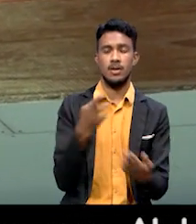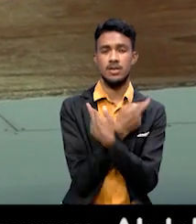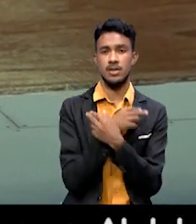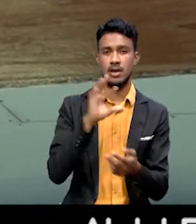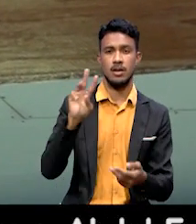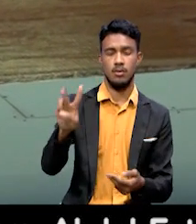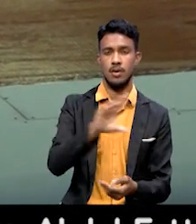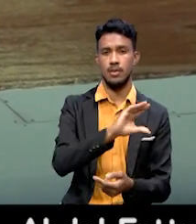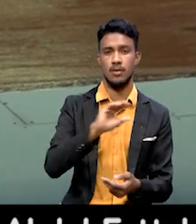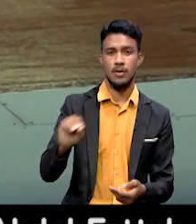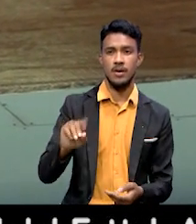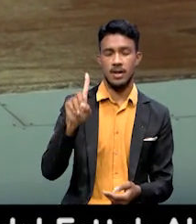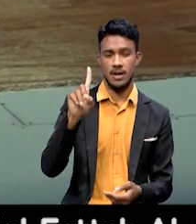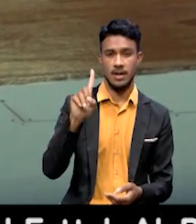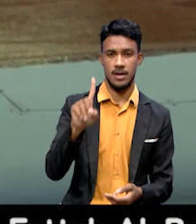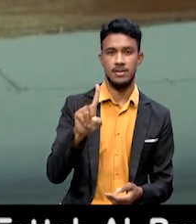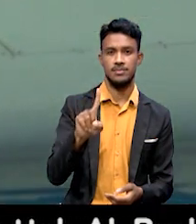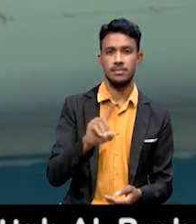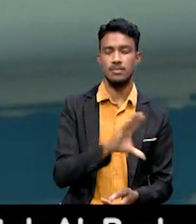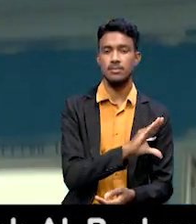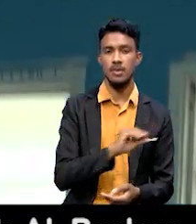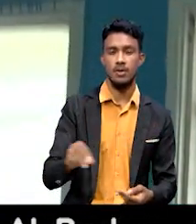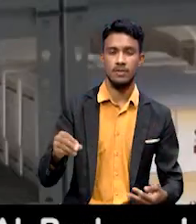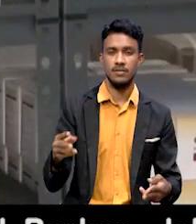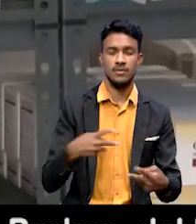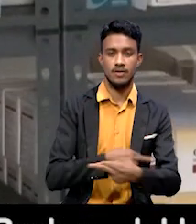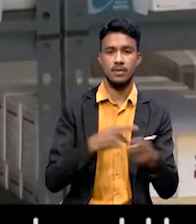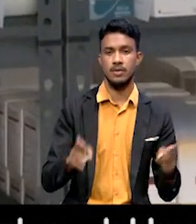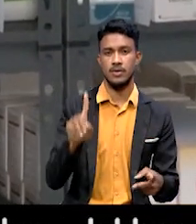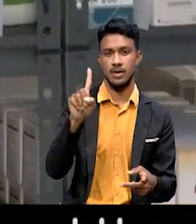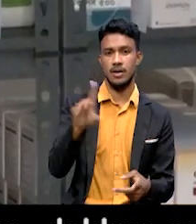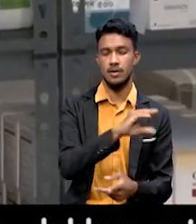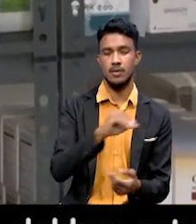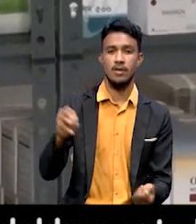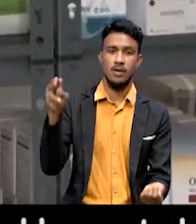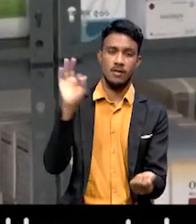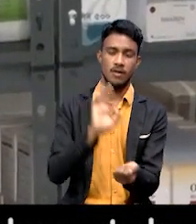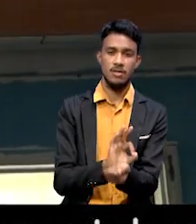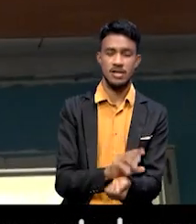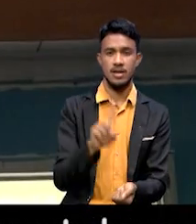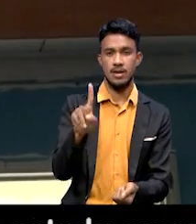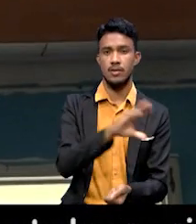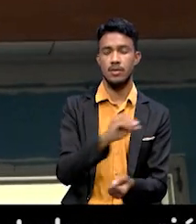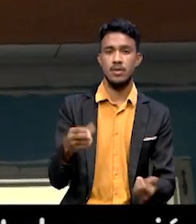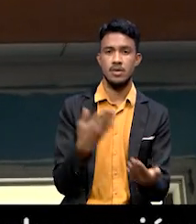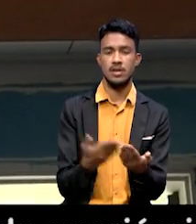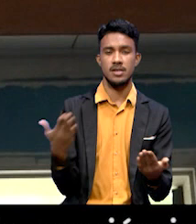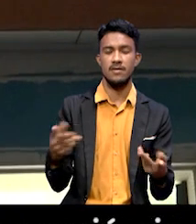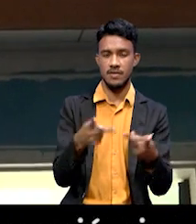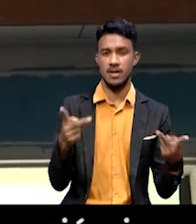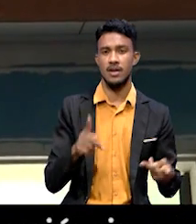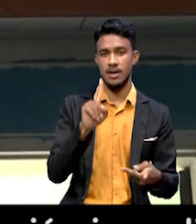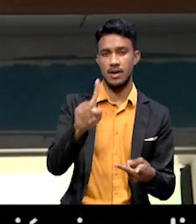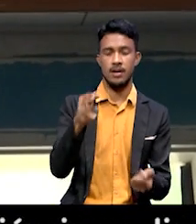sala operasaun ida, sala dentaria ida, sala farmase ida, no armazen ida. Total mediku nebe